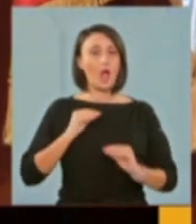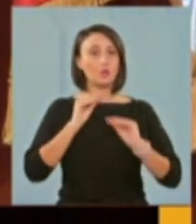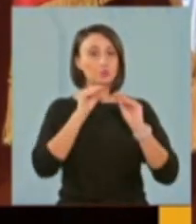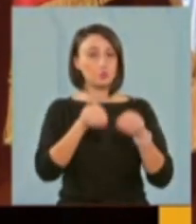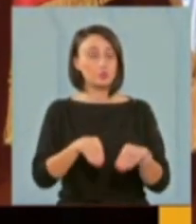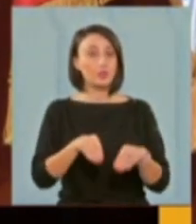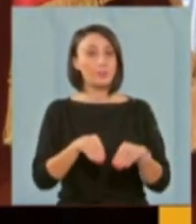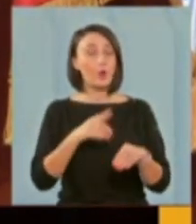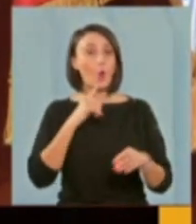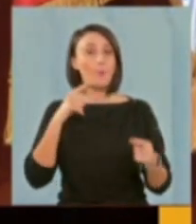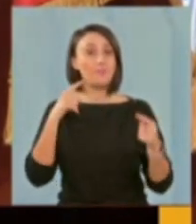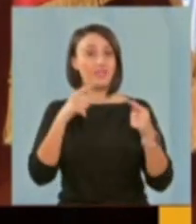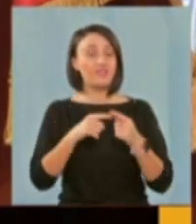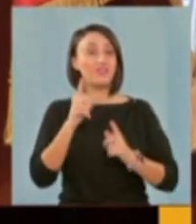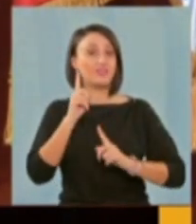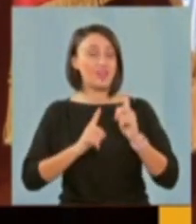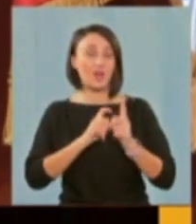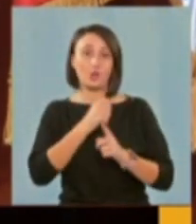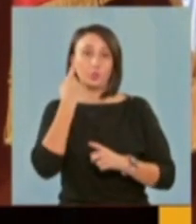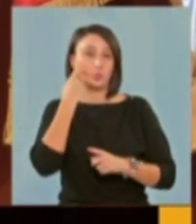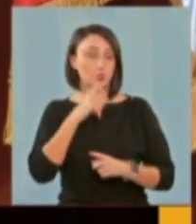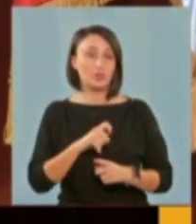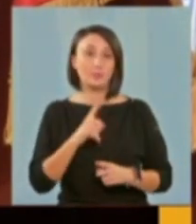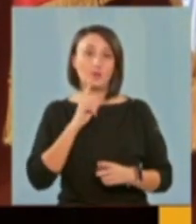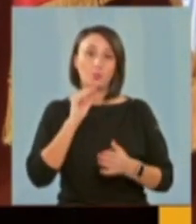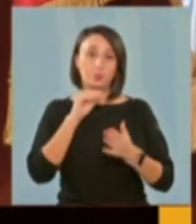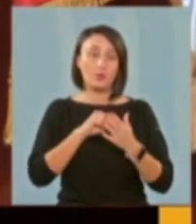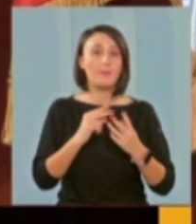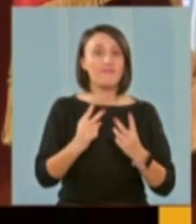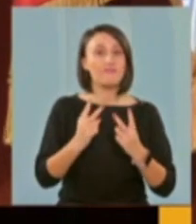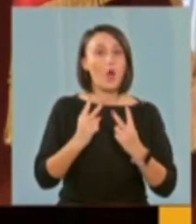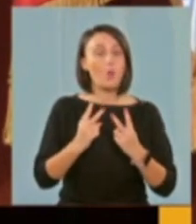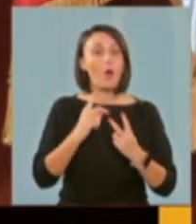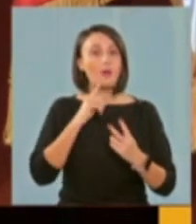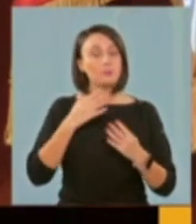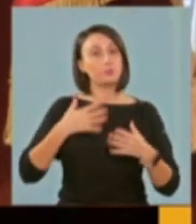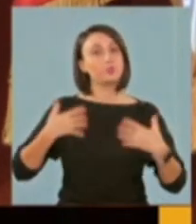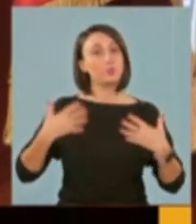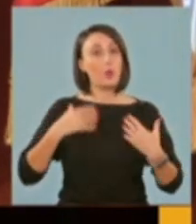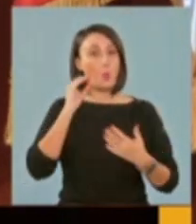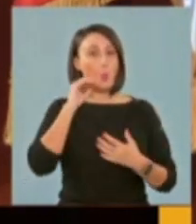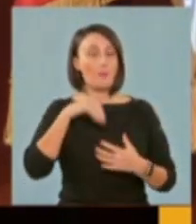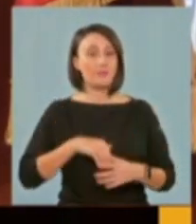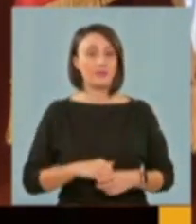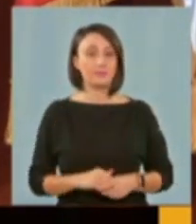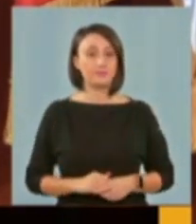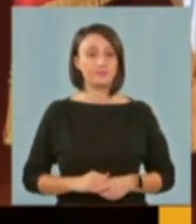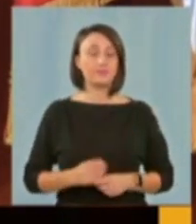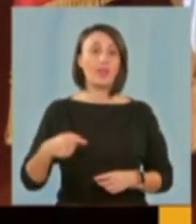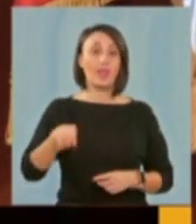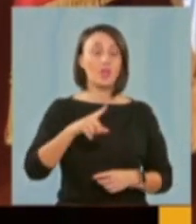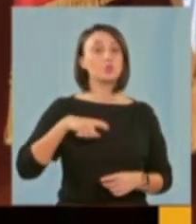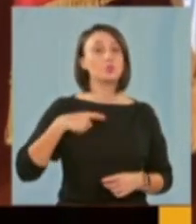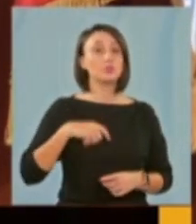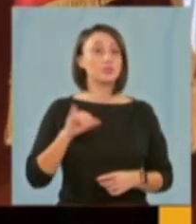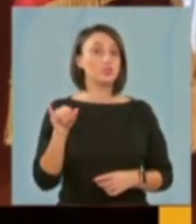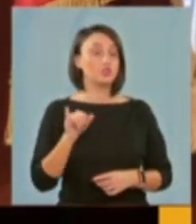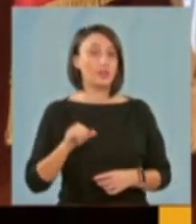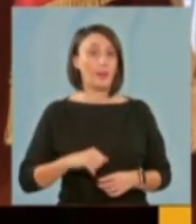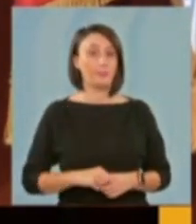atingem obiectivele dacă nu știm să punem în valoare entuziasmul oamenilor. Ei sunt cei